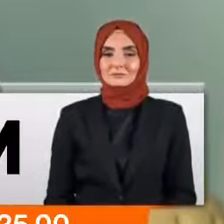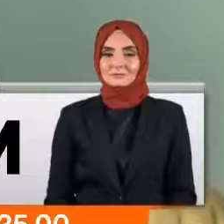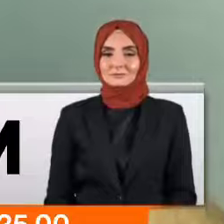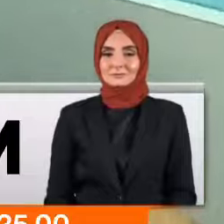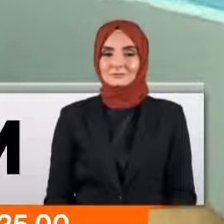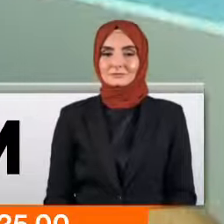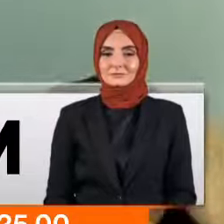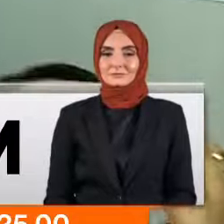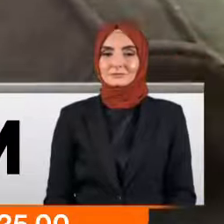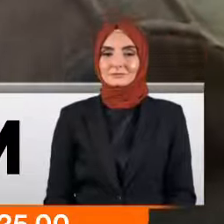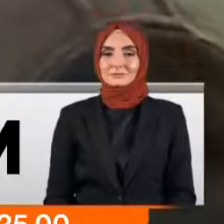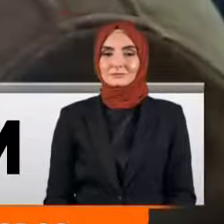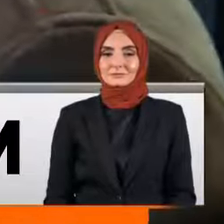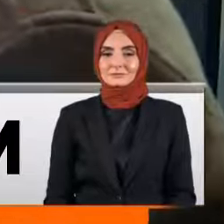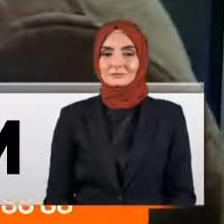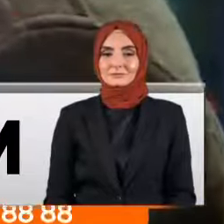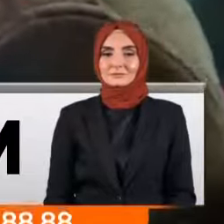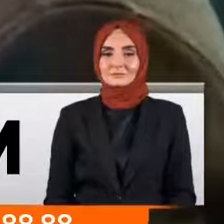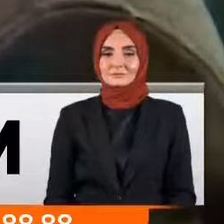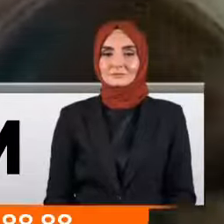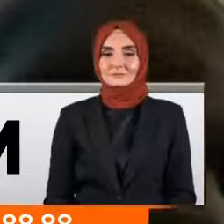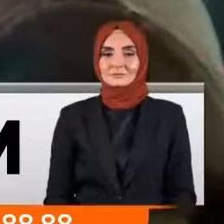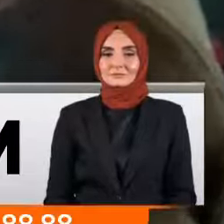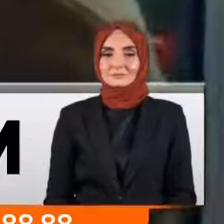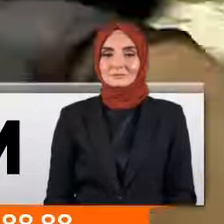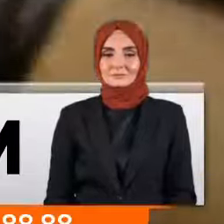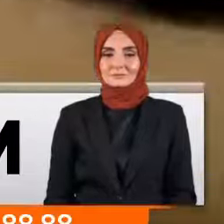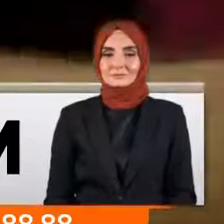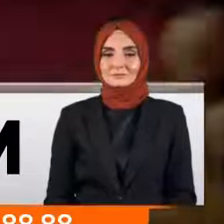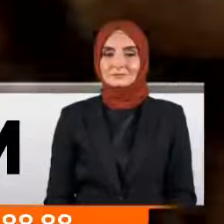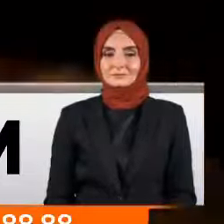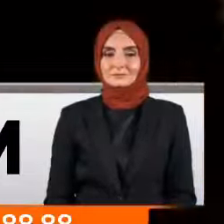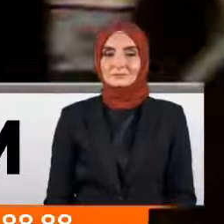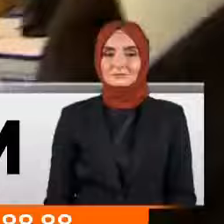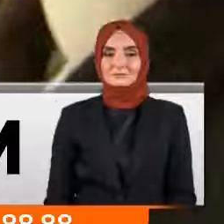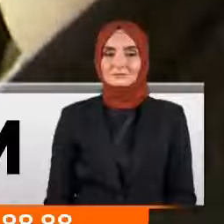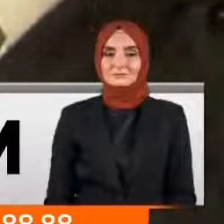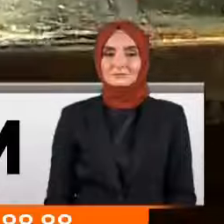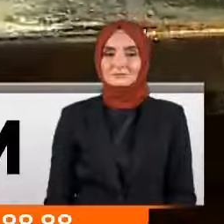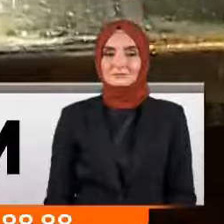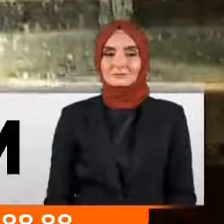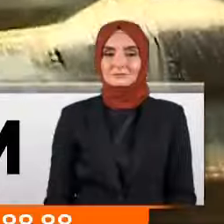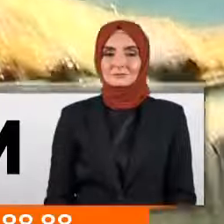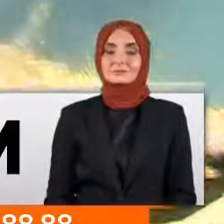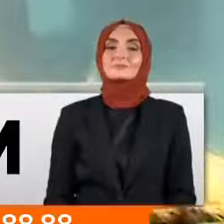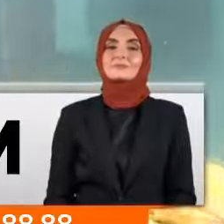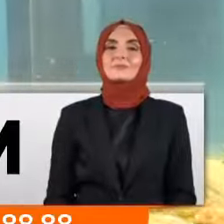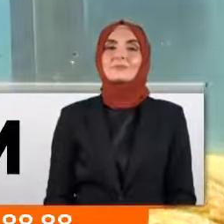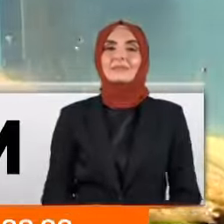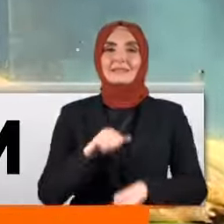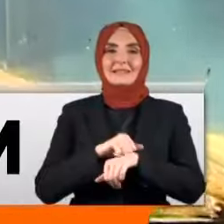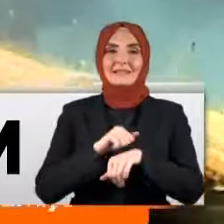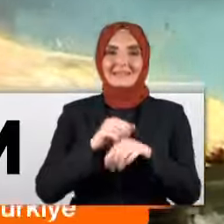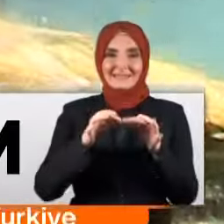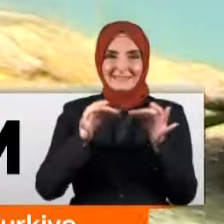beri dadandık, gelip gidiyoruz. Kaçıksız, kemiksiz, kebap gibi yiyebilirsiniz. Balığın Adana versiyonu desek daha doğru. Kılçıksız, kemiksiz,